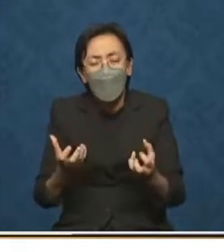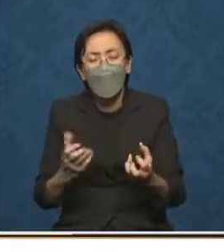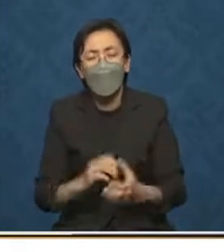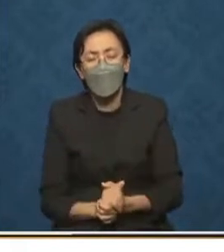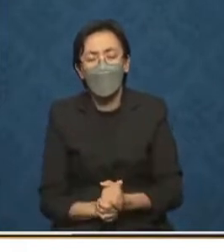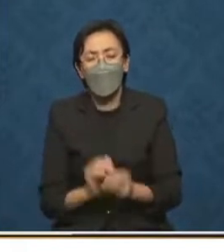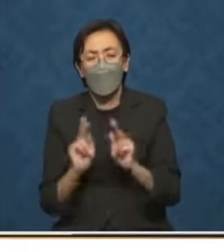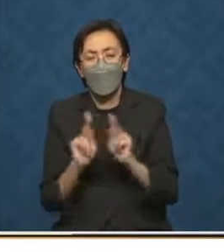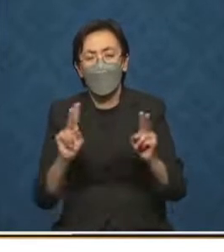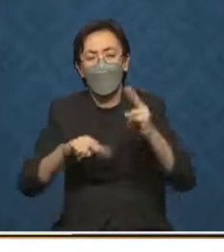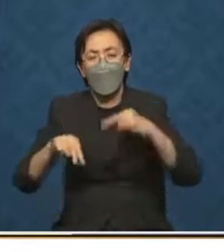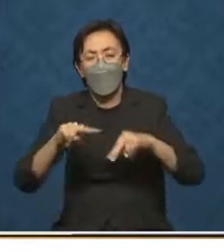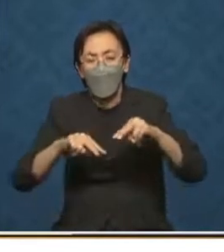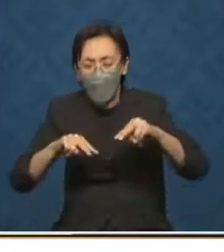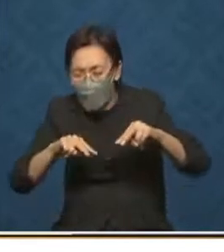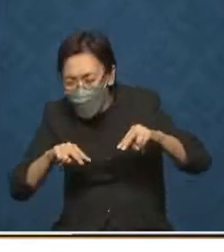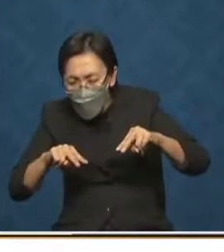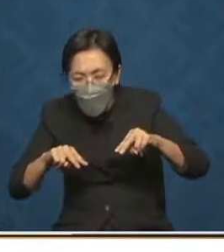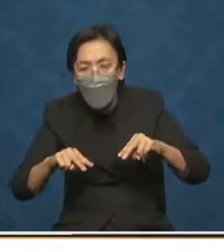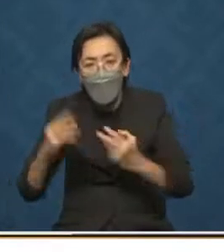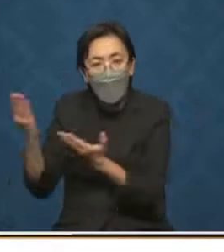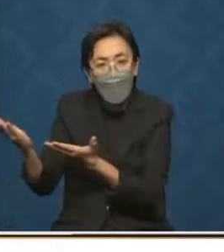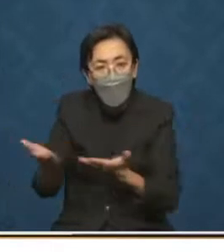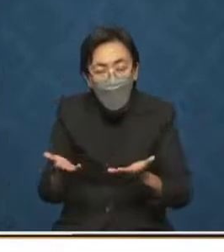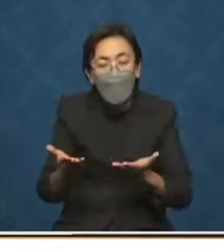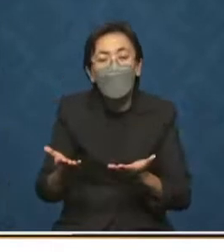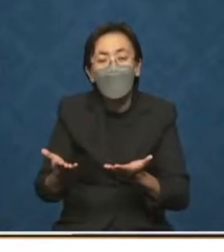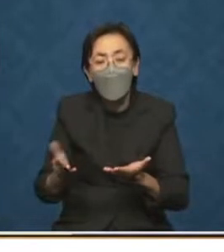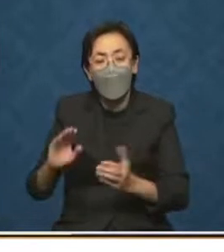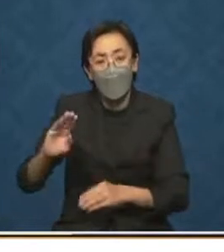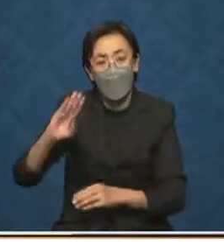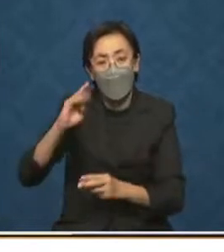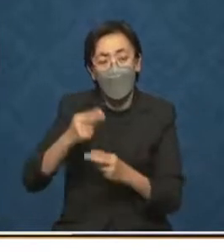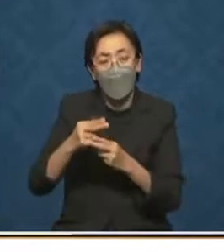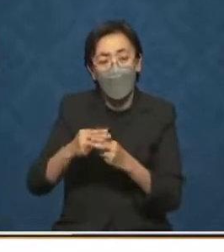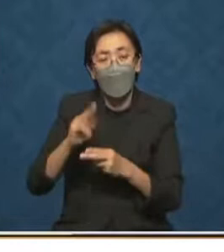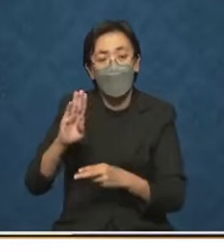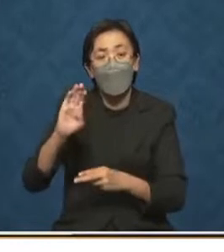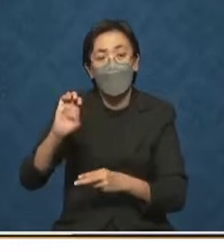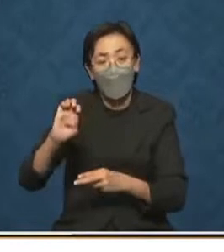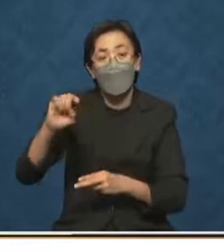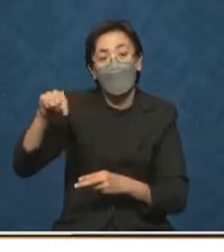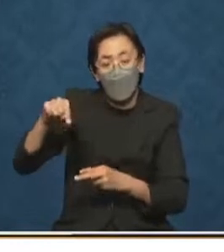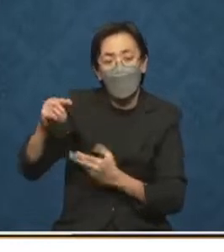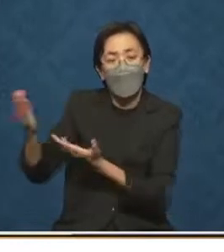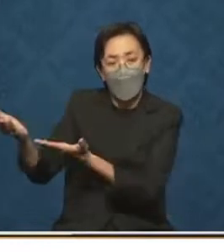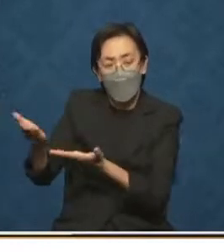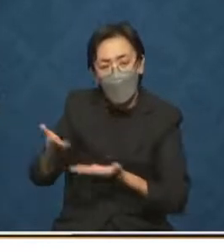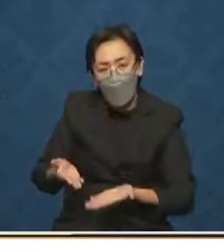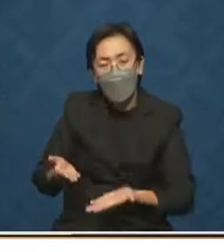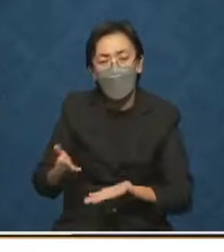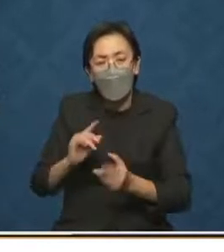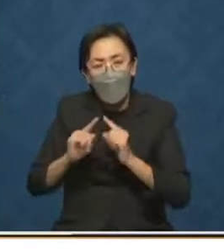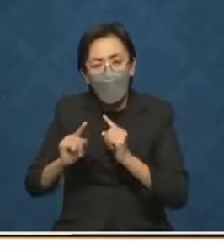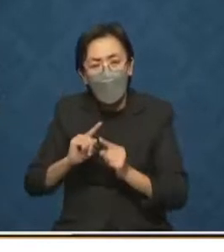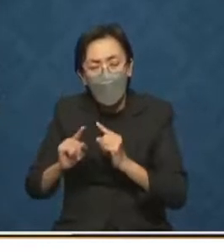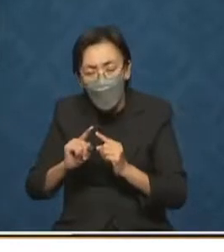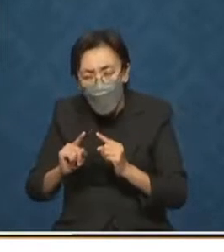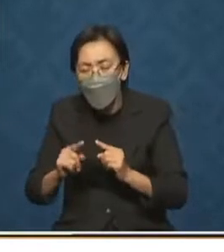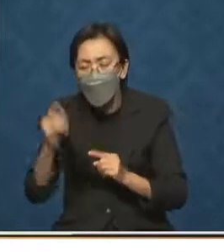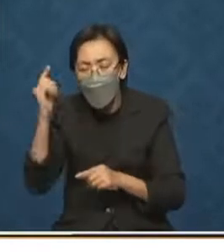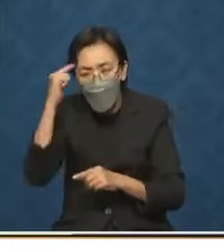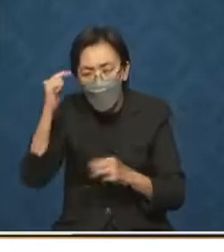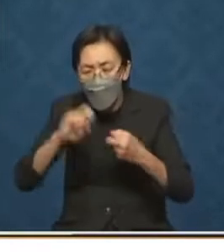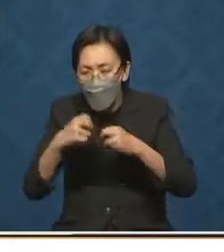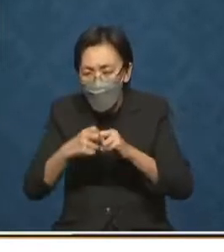คณะกรรมการตรวจรับพัศดุจึงเชิญผู้รบจ้างก็คือบริษัท B Power Factoring and Construction จำกัดเพื่อมารบ